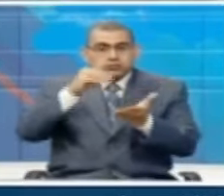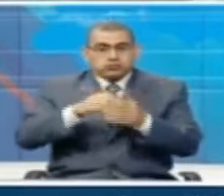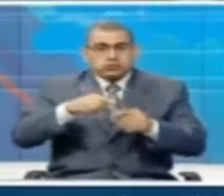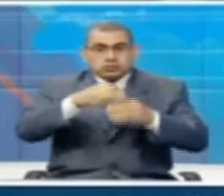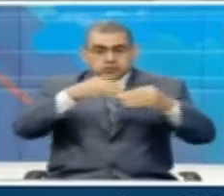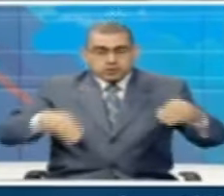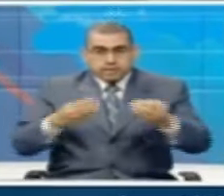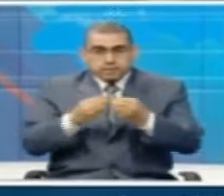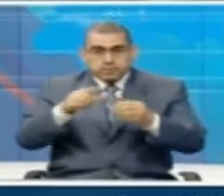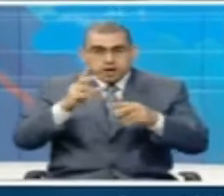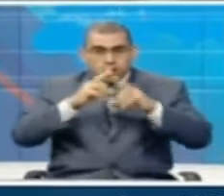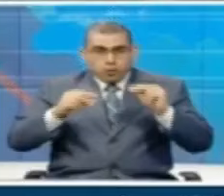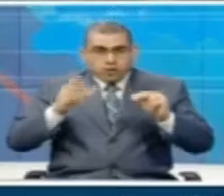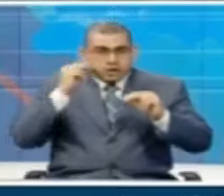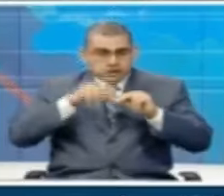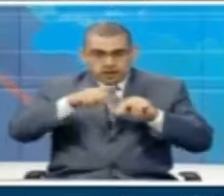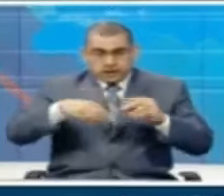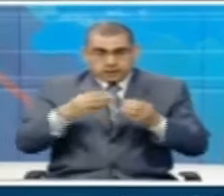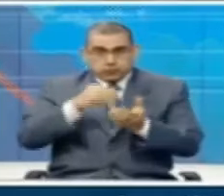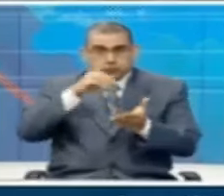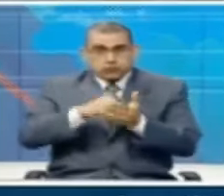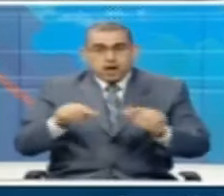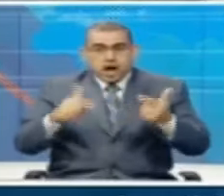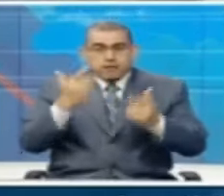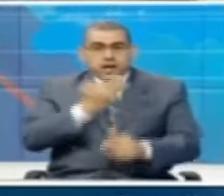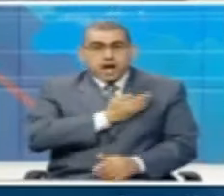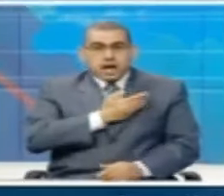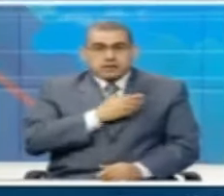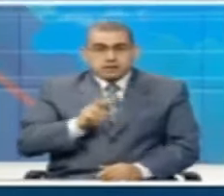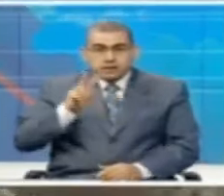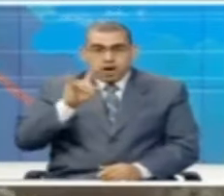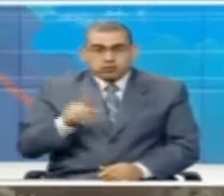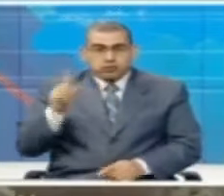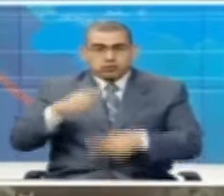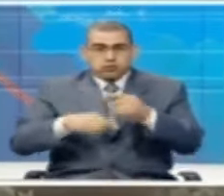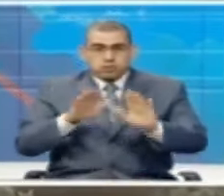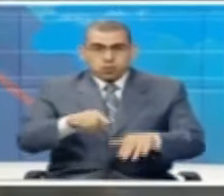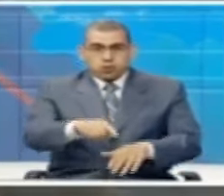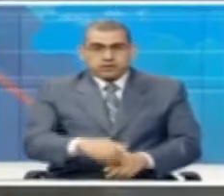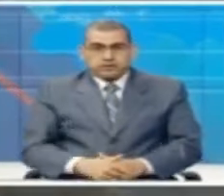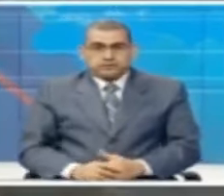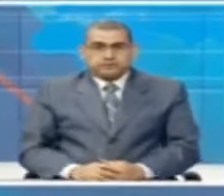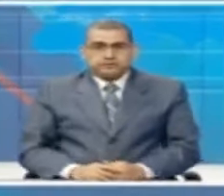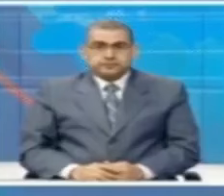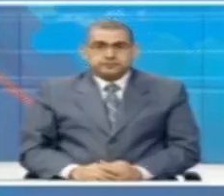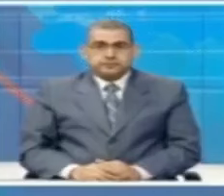على امتداد المناطق الحدودية بين لبنان وإسرائيل منذ بدء الحرب الإسرائيلية على قطاع غزة.